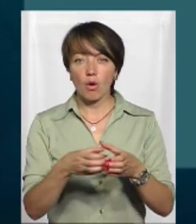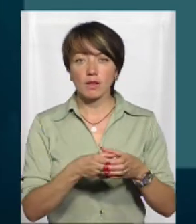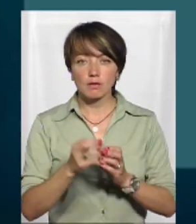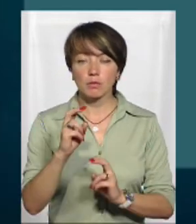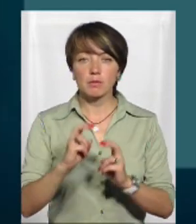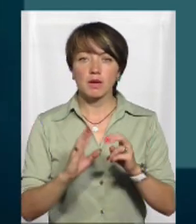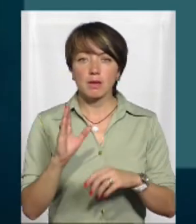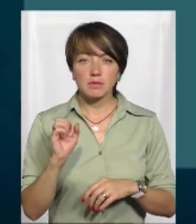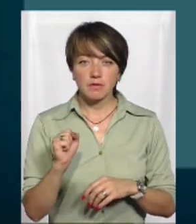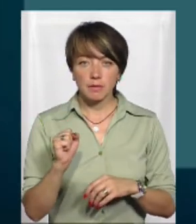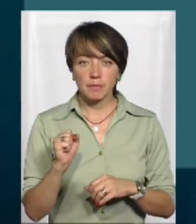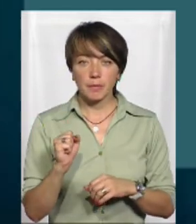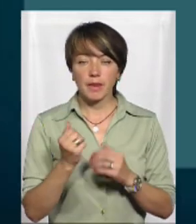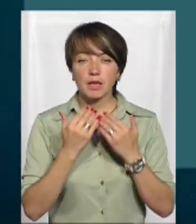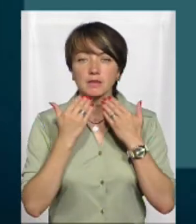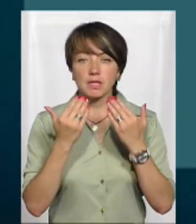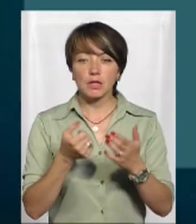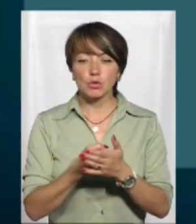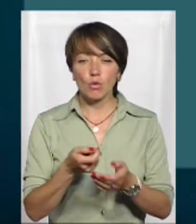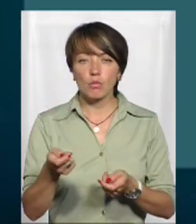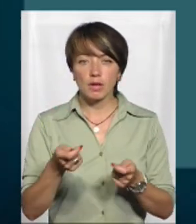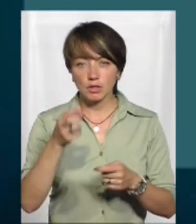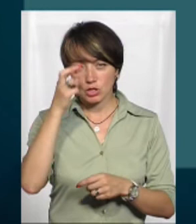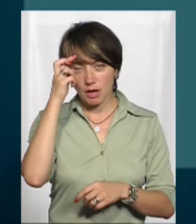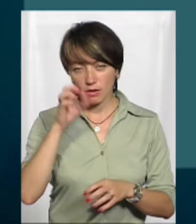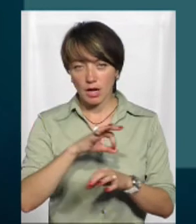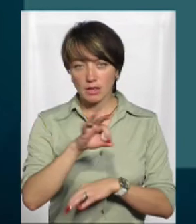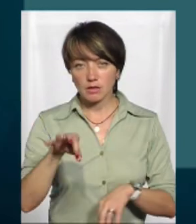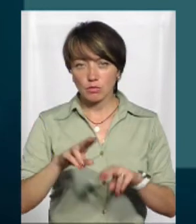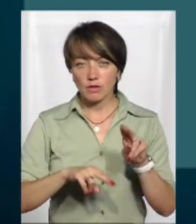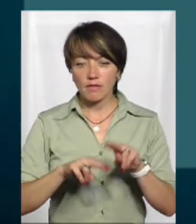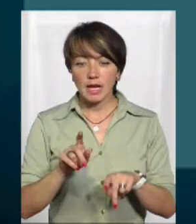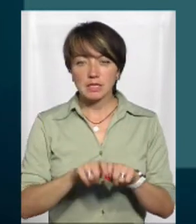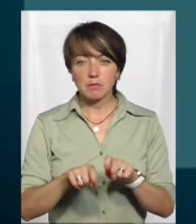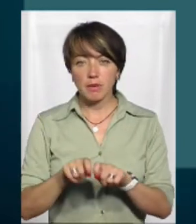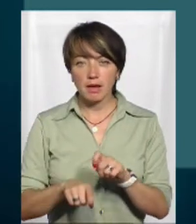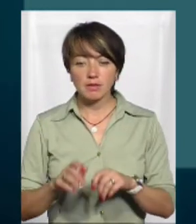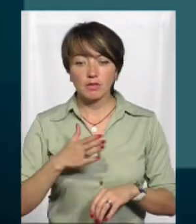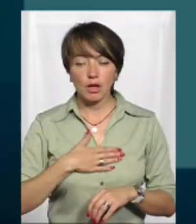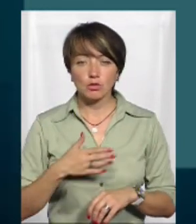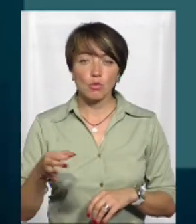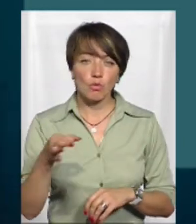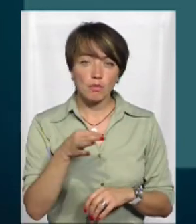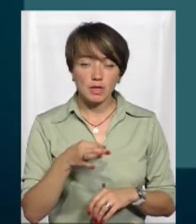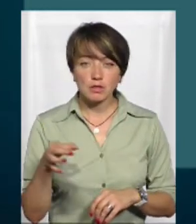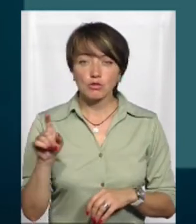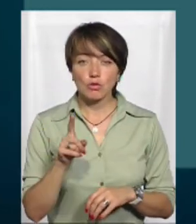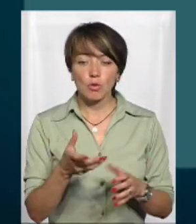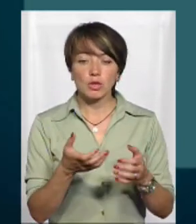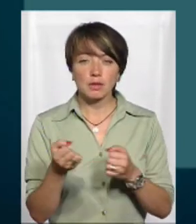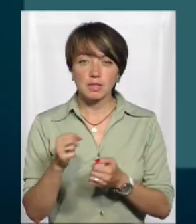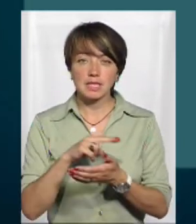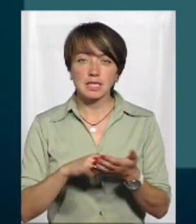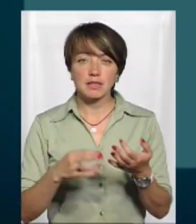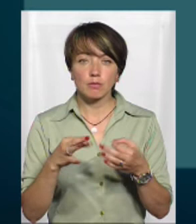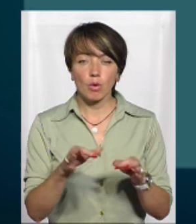підприємства «Цивільжитлобуд» звертались до управління Державної архітектурно-будівельної інспекції у Хмельницькій області щодо отримання сертифіката